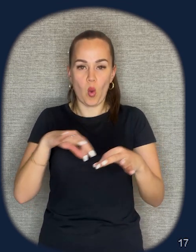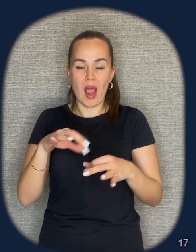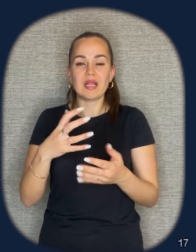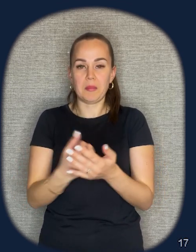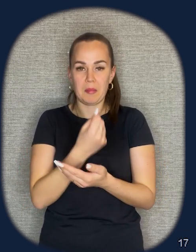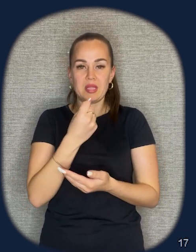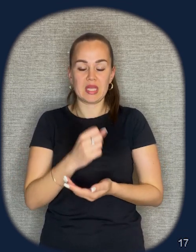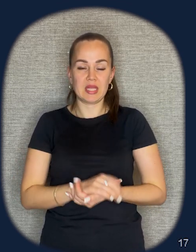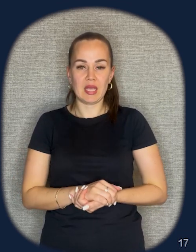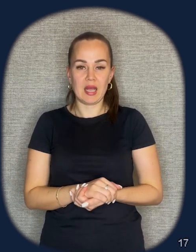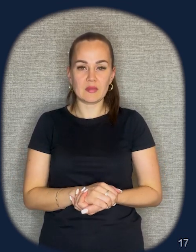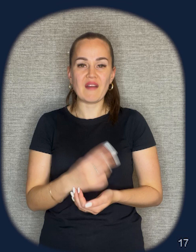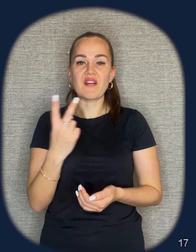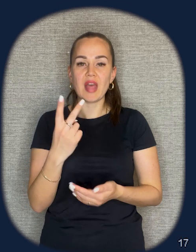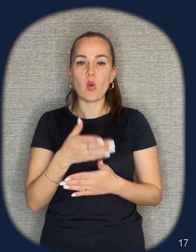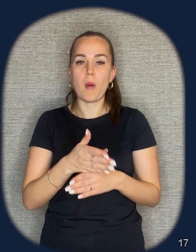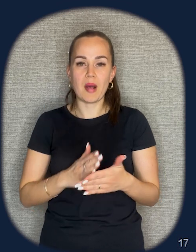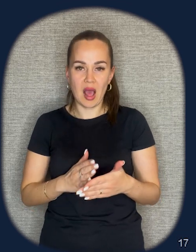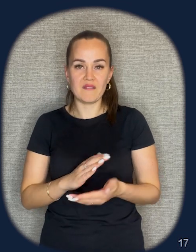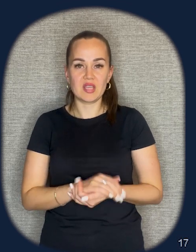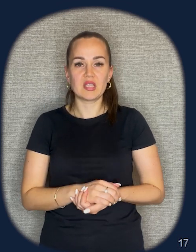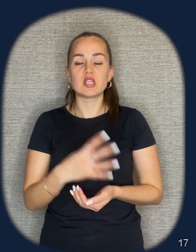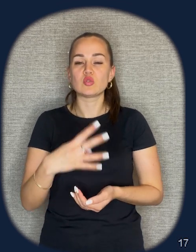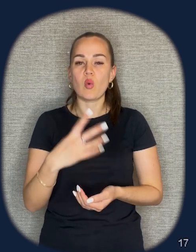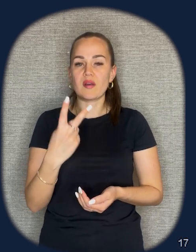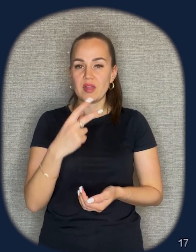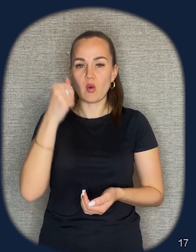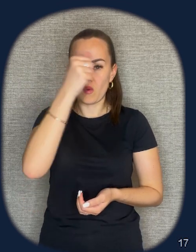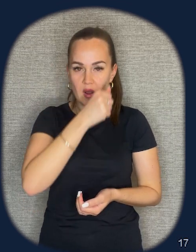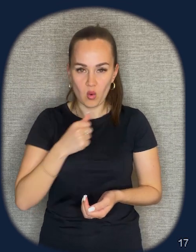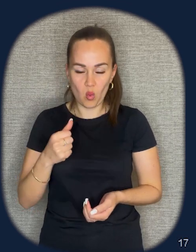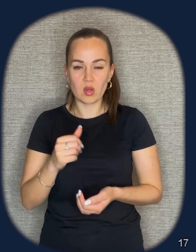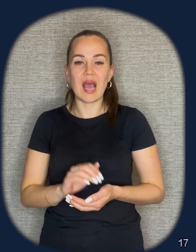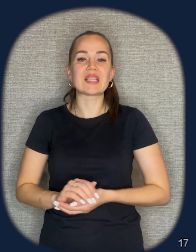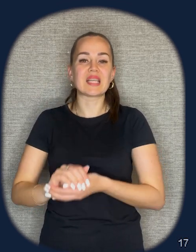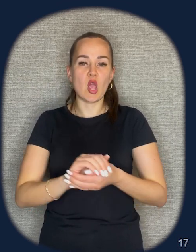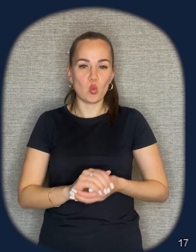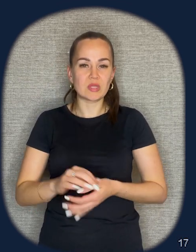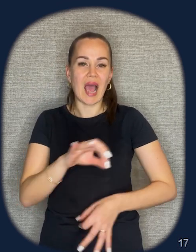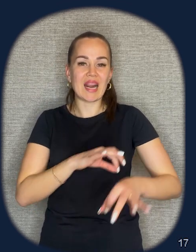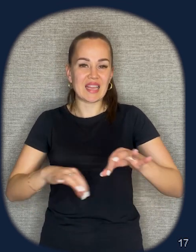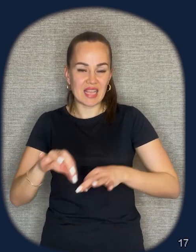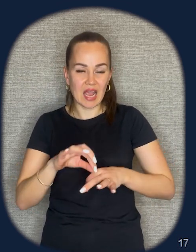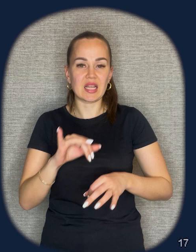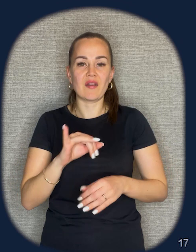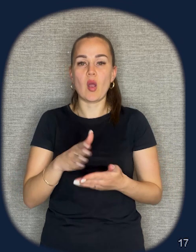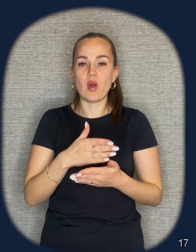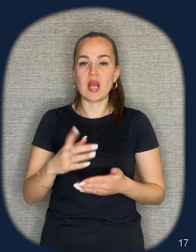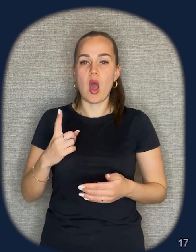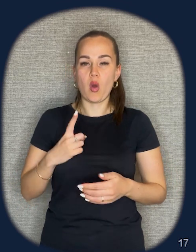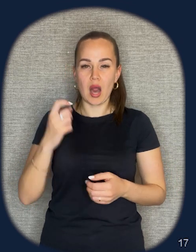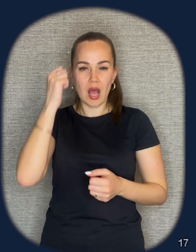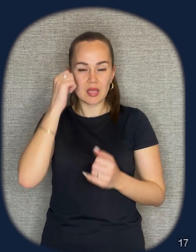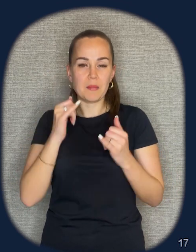вот справа это проек помимо этого во второй половине соро